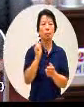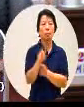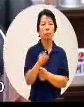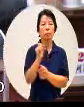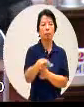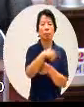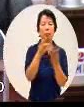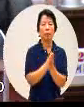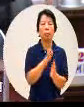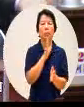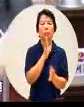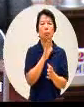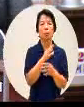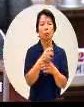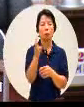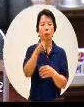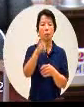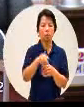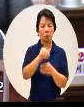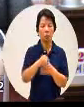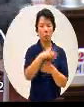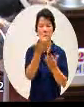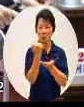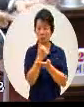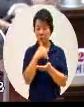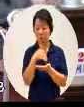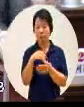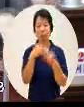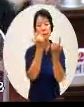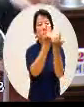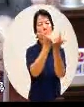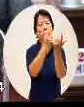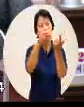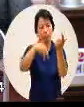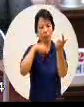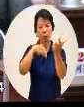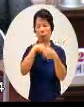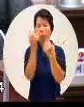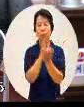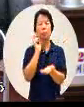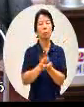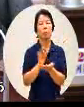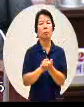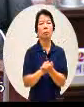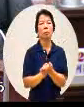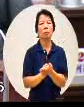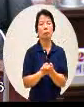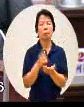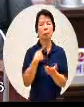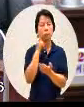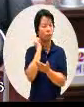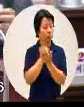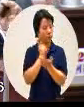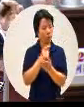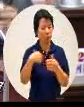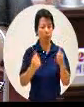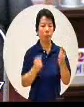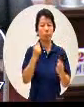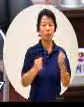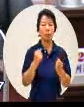這間多少錢他賺兩千萬台北人來高雄看家每間就很少我每天開車